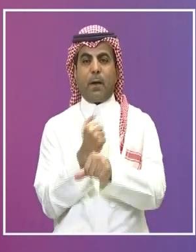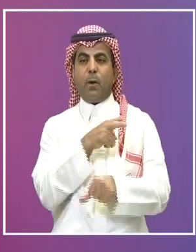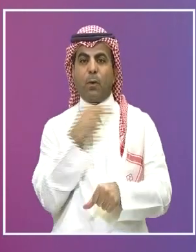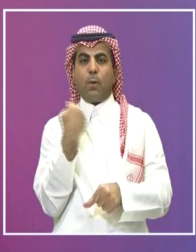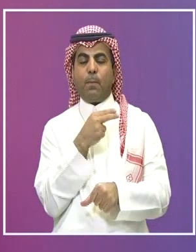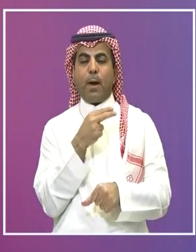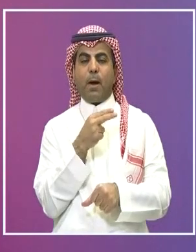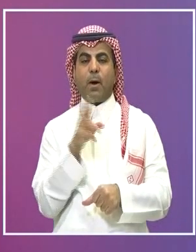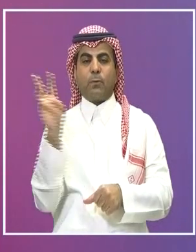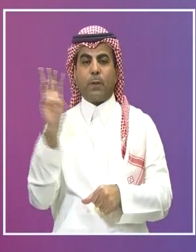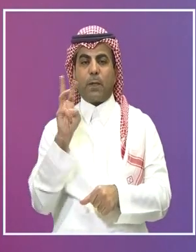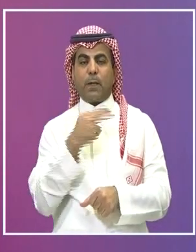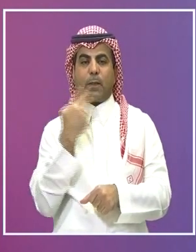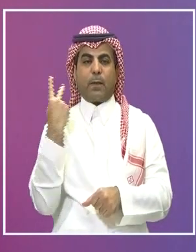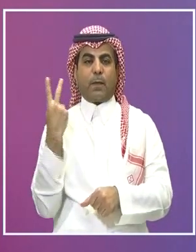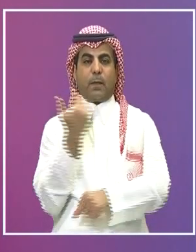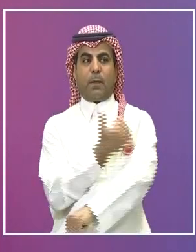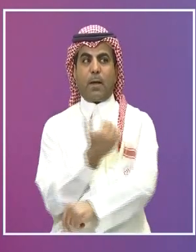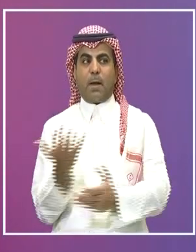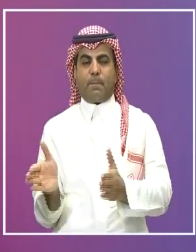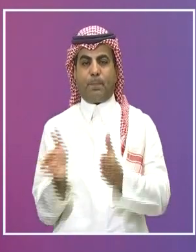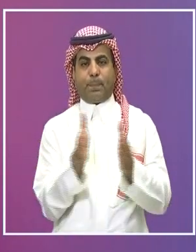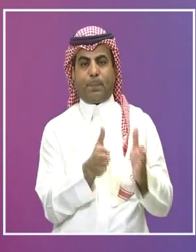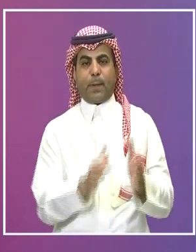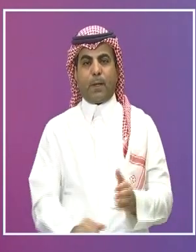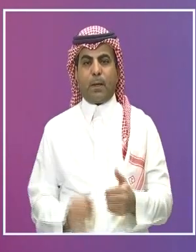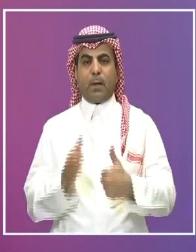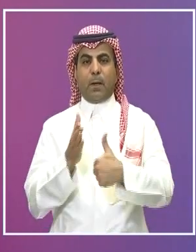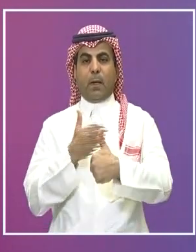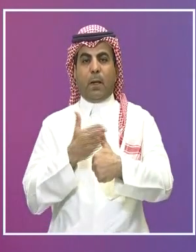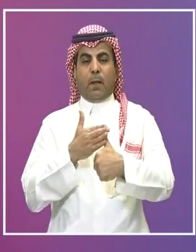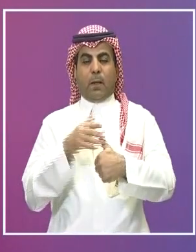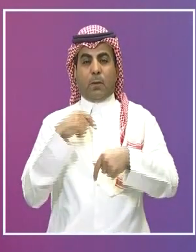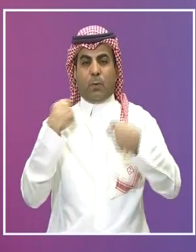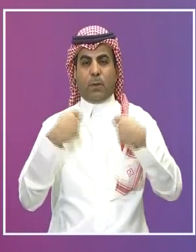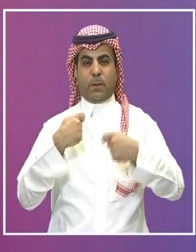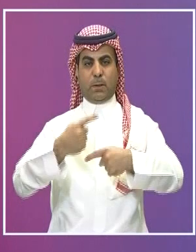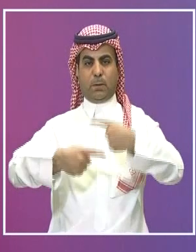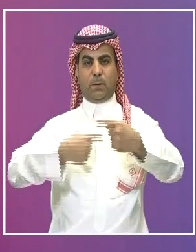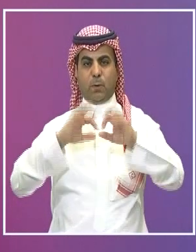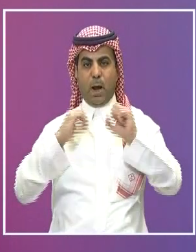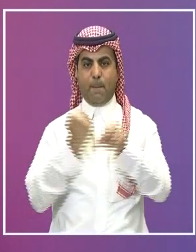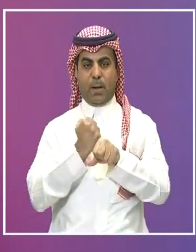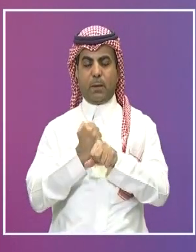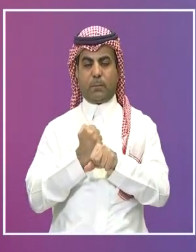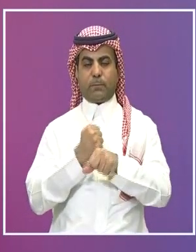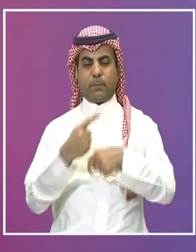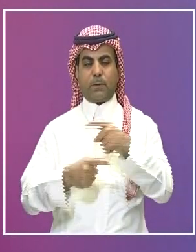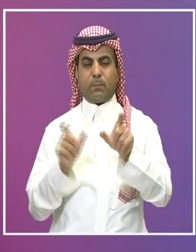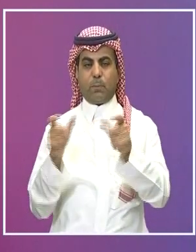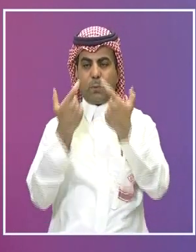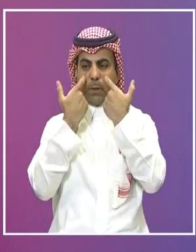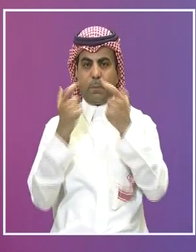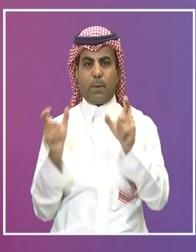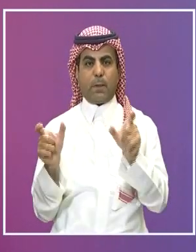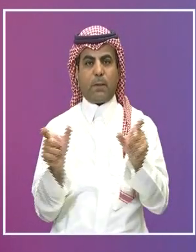القطاعين العام والخاص. فيما يخص المحور الأول، واصلت وزارة الموارد البشرية والتنمية الاجتماعية في متابعة